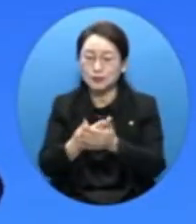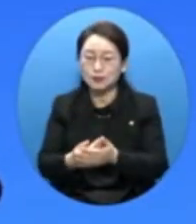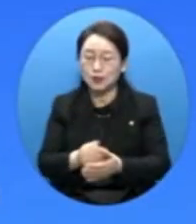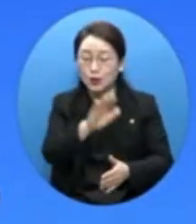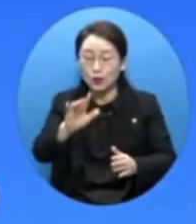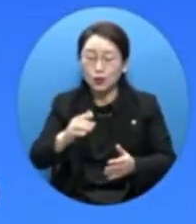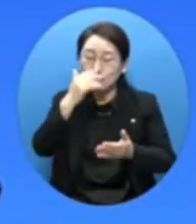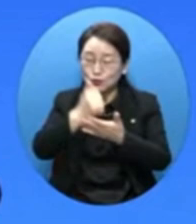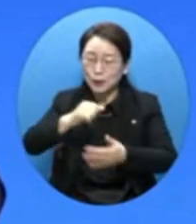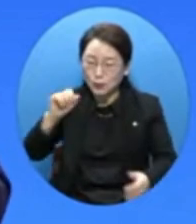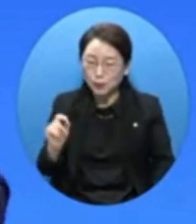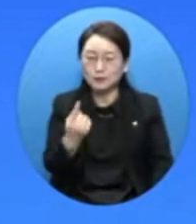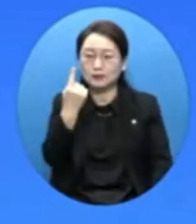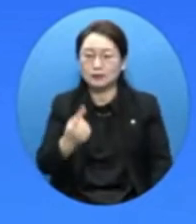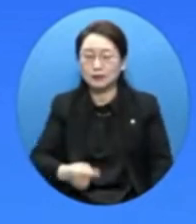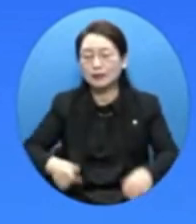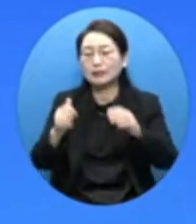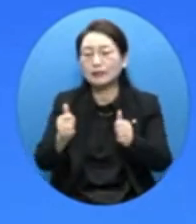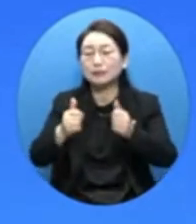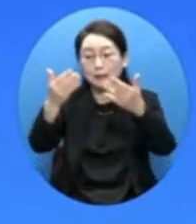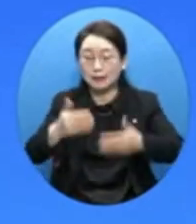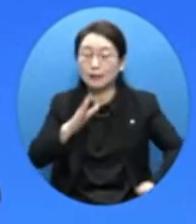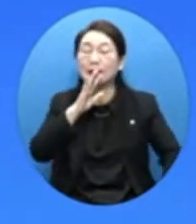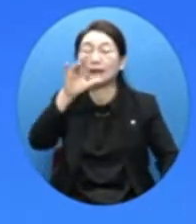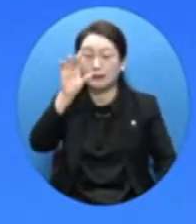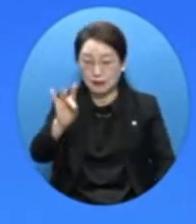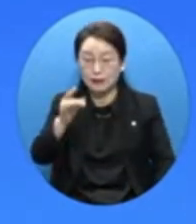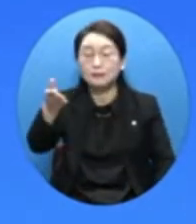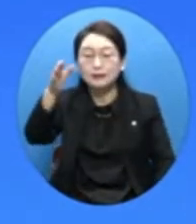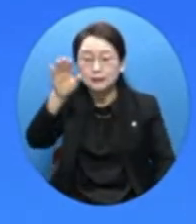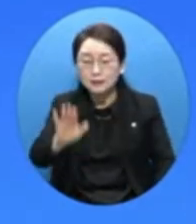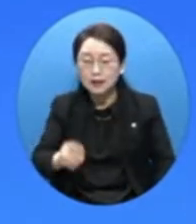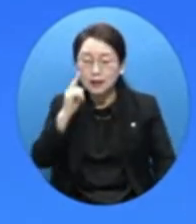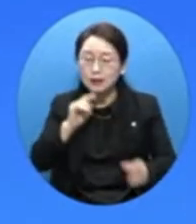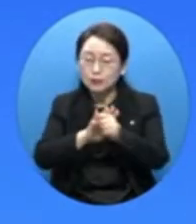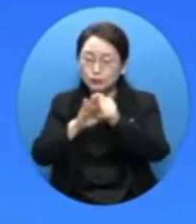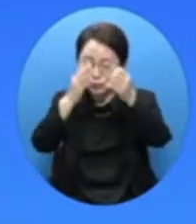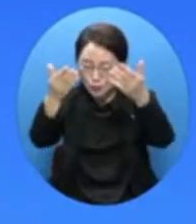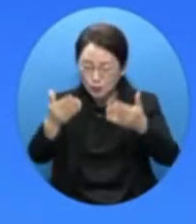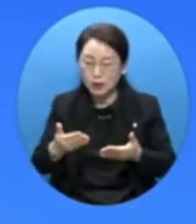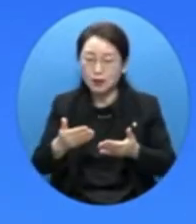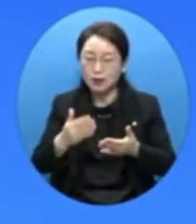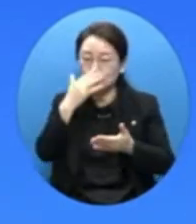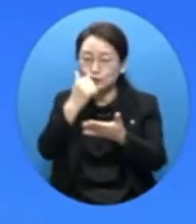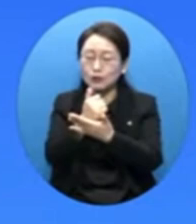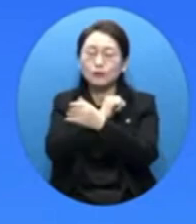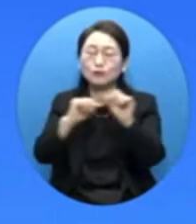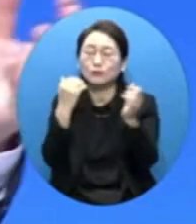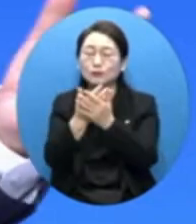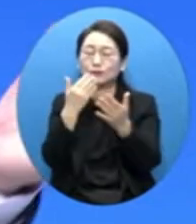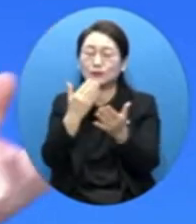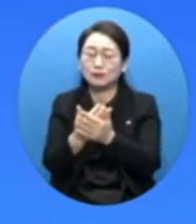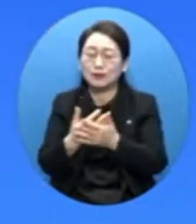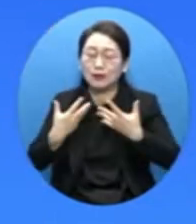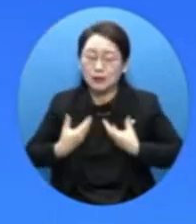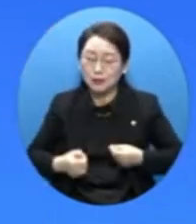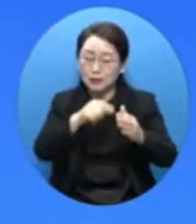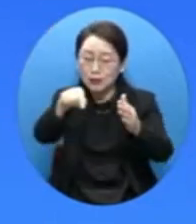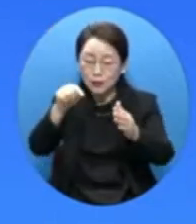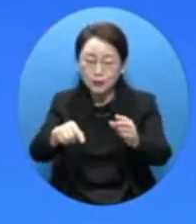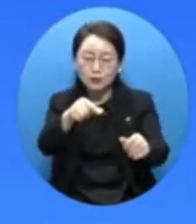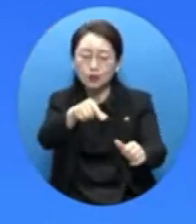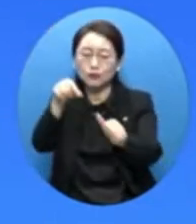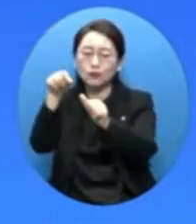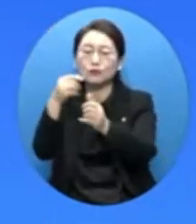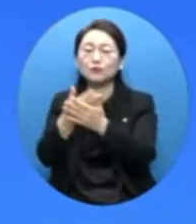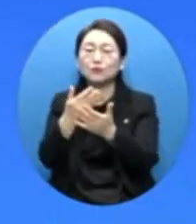죄로 인하여서 심판받아야 마땅하지만 주님 우리를 긍휼을 베풀어 주셔서 우리 죄를 용서하여 주시고 우리를 이 절망 가운데서 건져